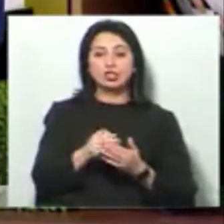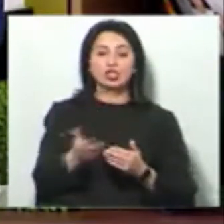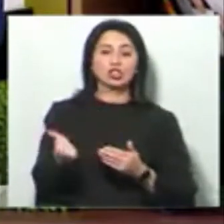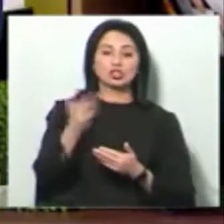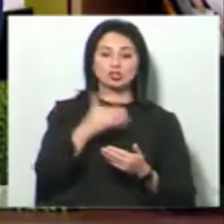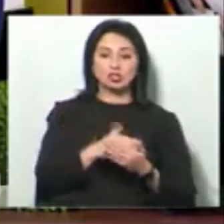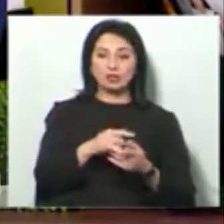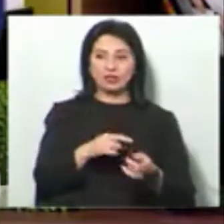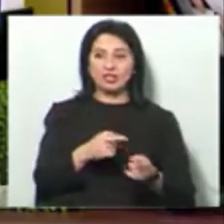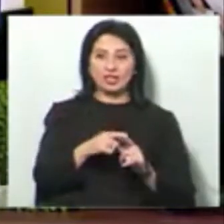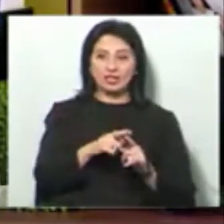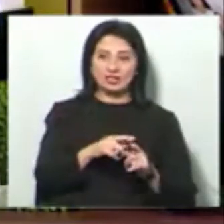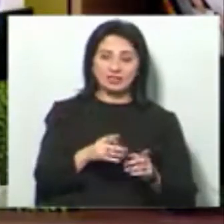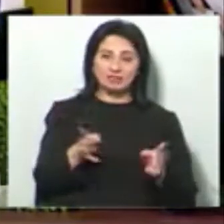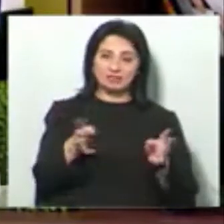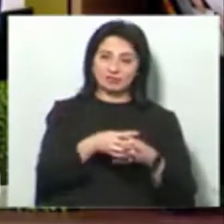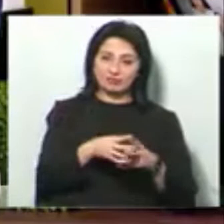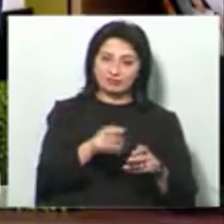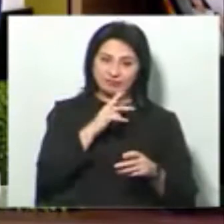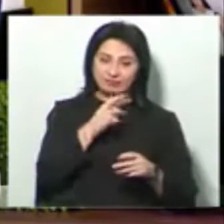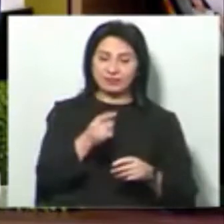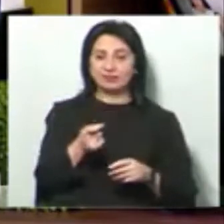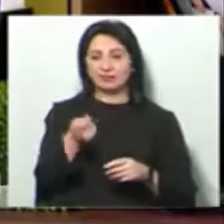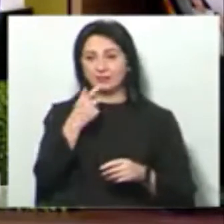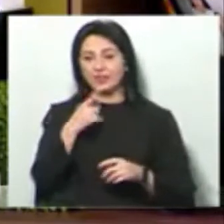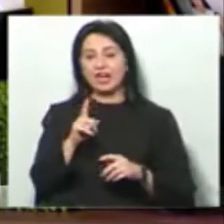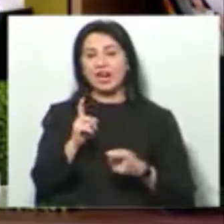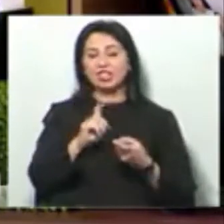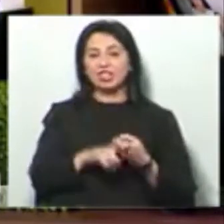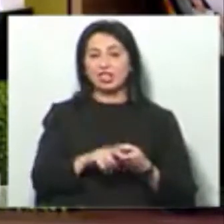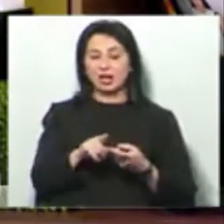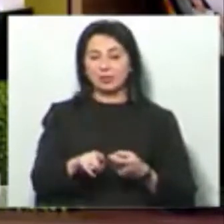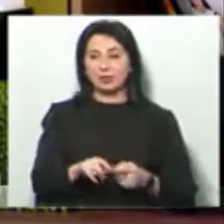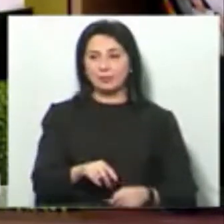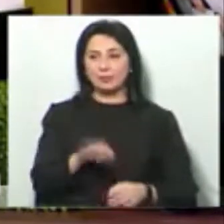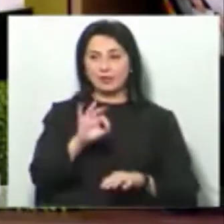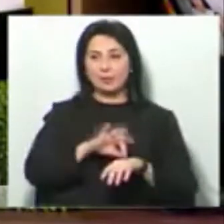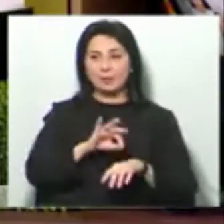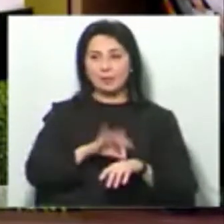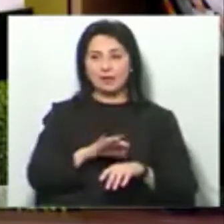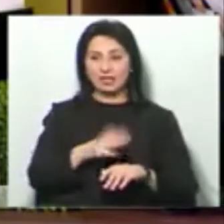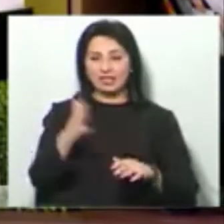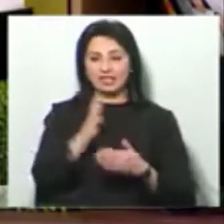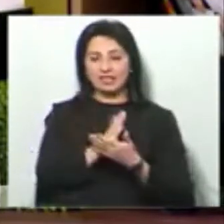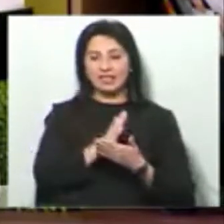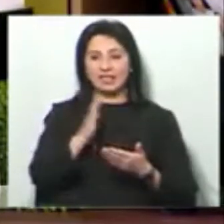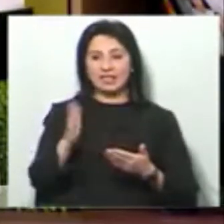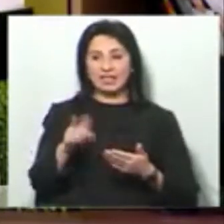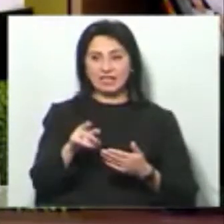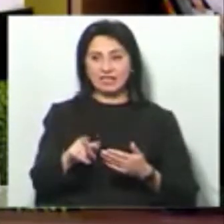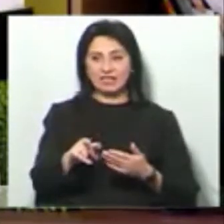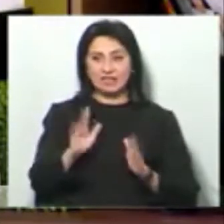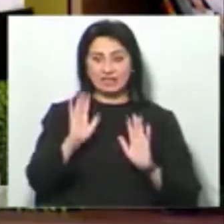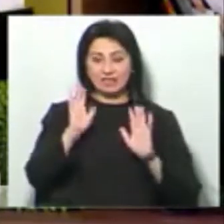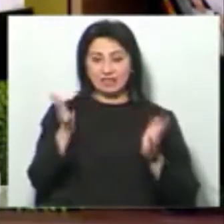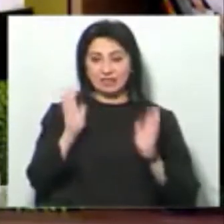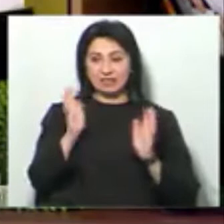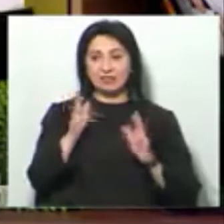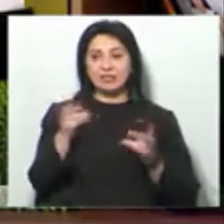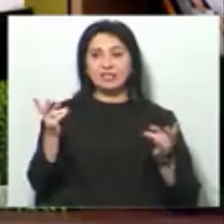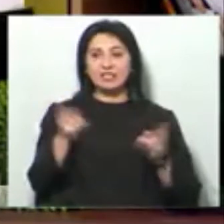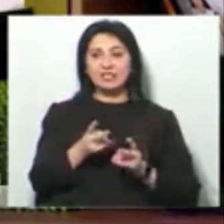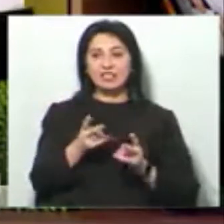არის ეს ესენციური ჰიპერტენზია თუ ასე შემდეგ. Რაც შეეხება პაციენტების დიდი ნაწილი არტერიული ჰიპერტენზიით